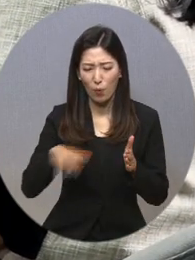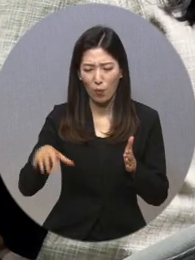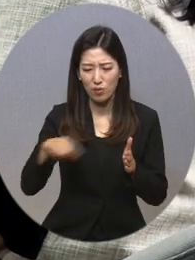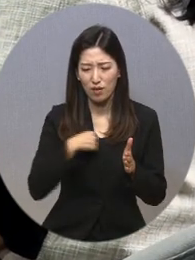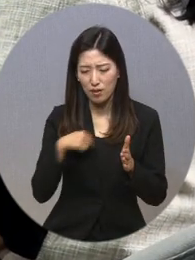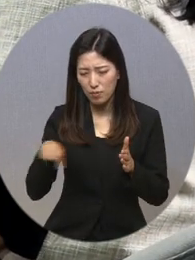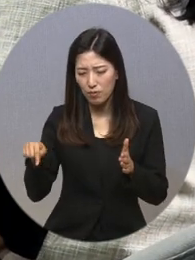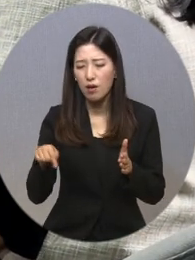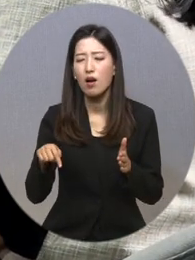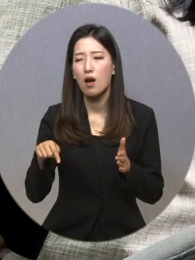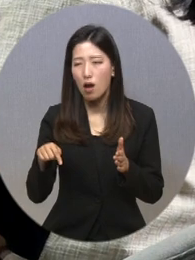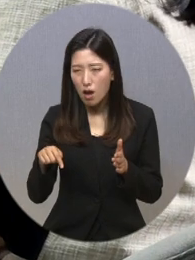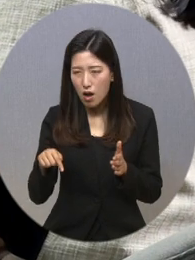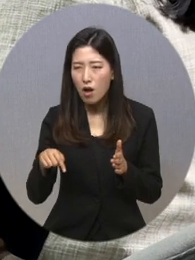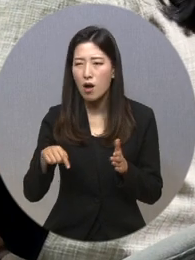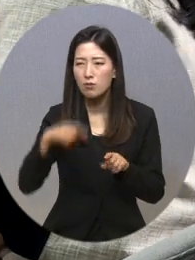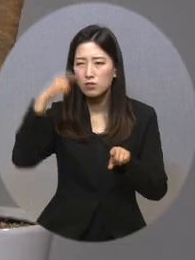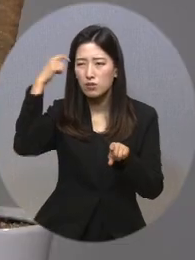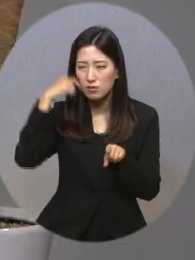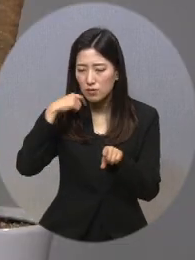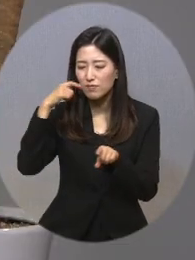역시 느껴보는 것입니다.